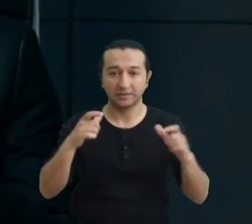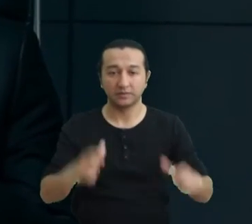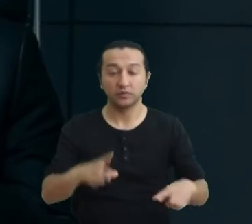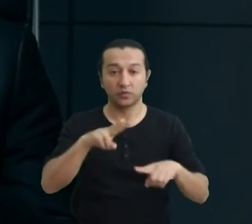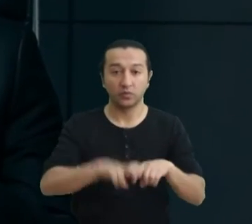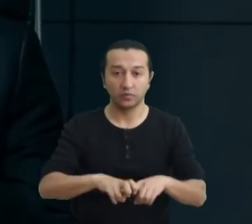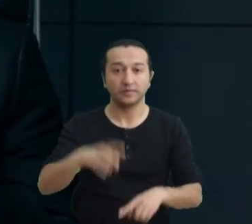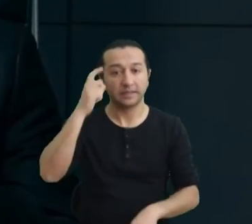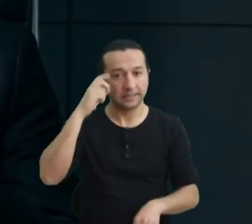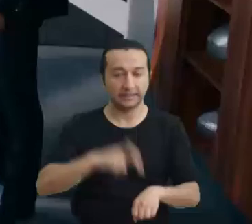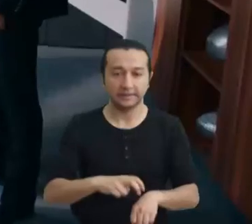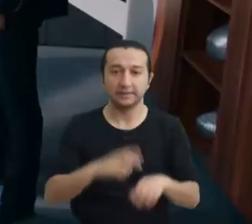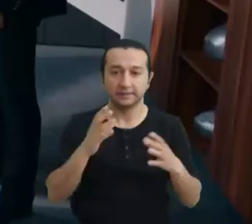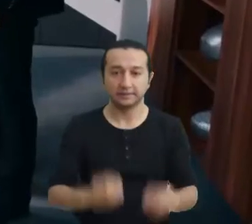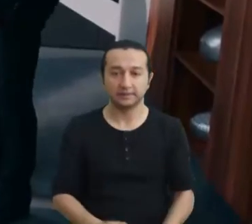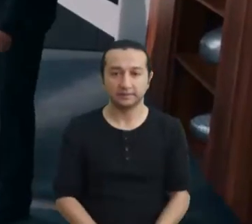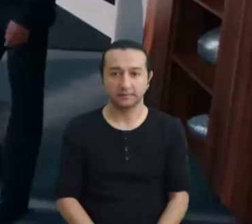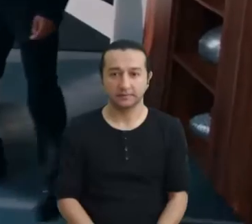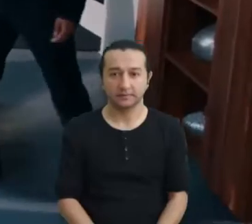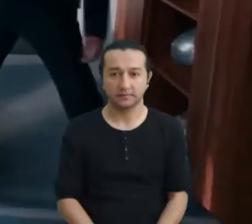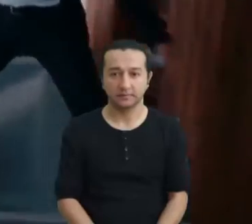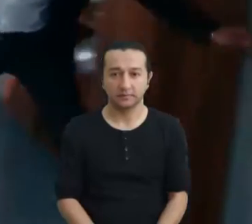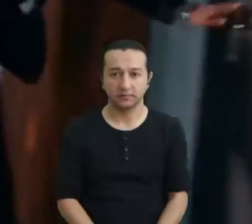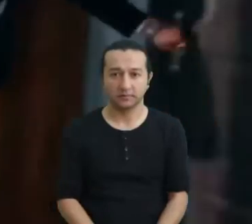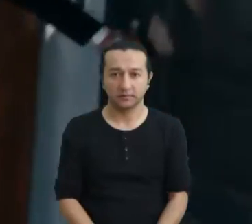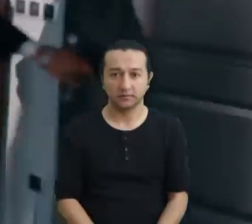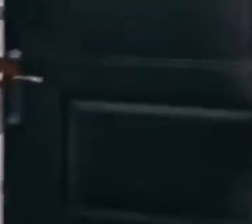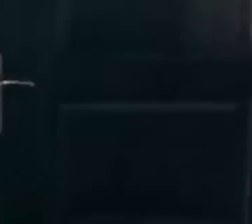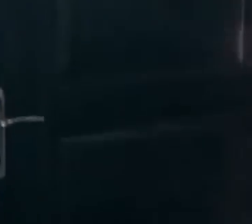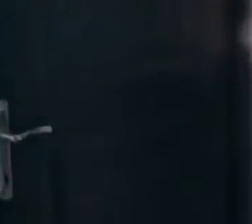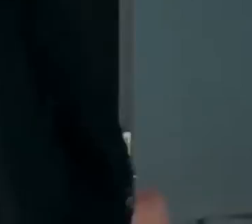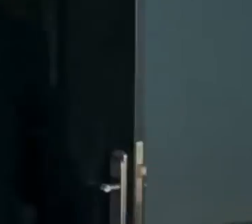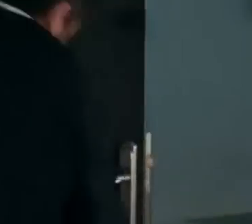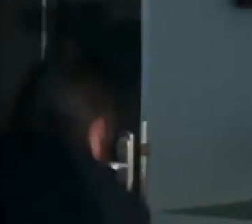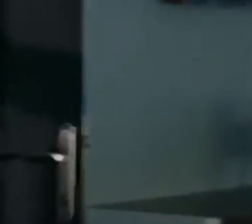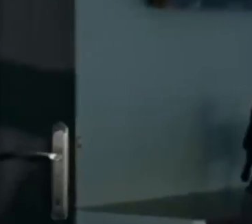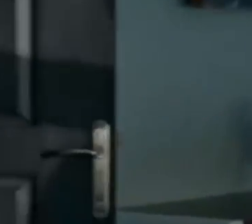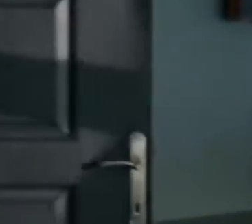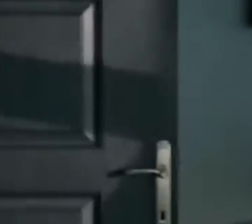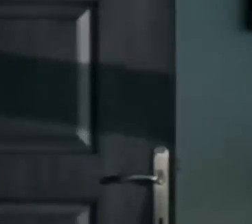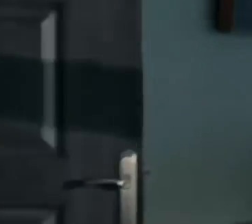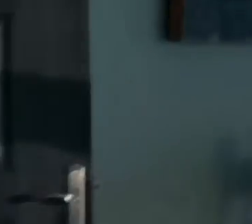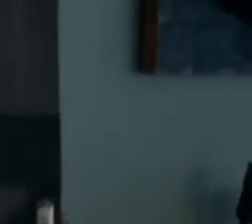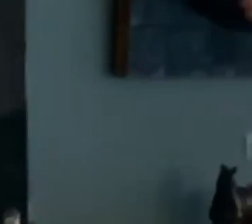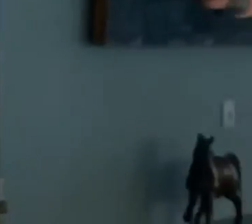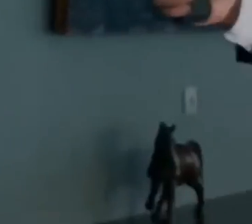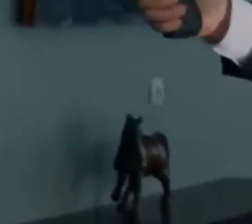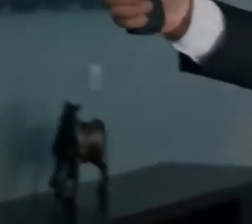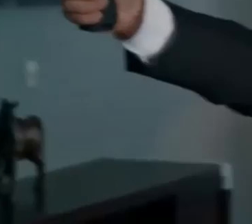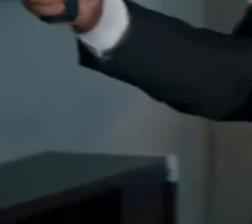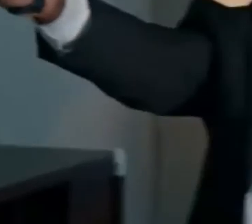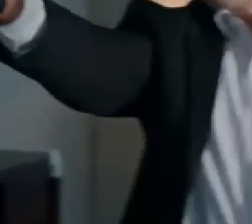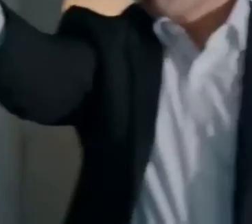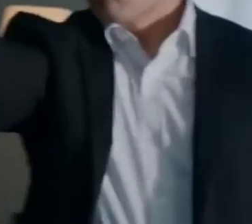mekanında oturduğumuzu hatırlasın. Sesle adamları atıldılar. Kapıyı açınca Cahit yumrukla indirdi